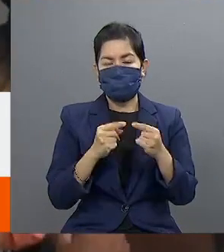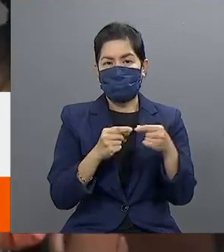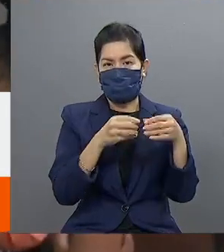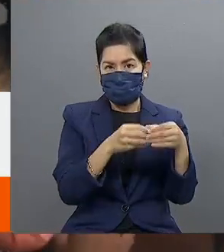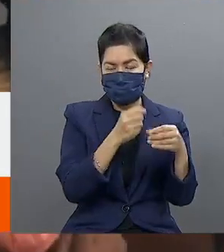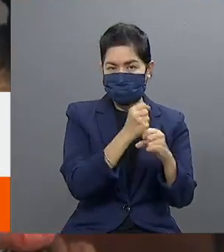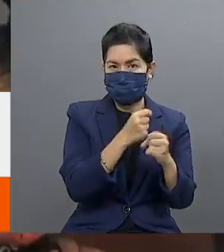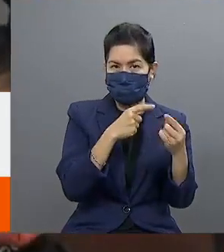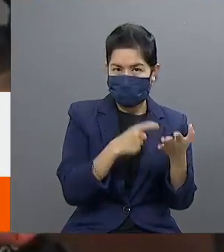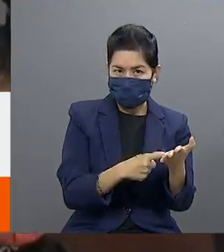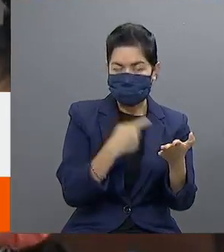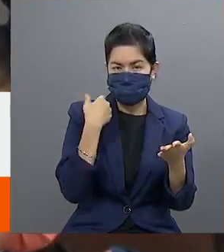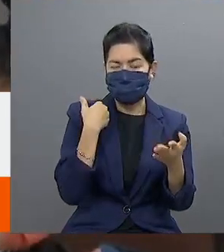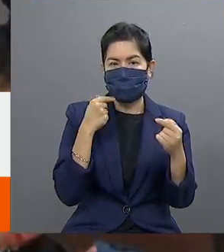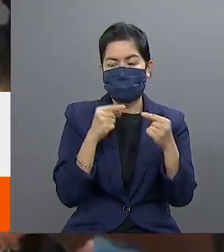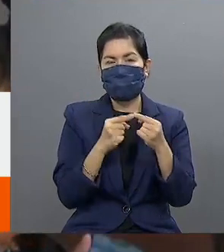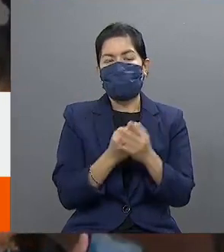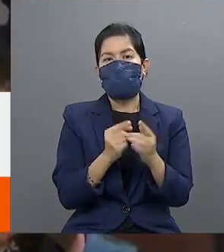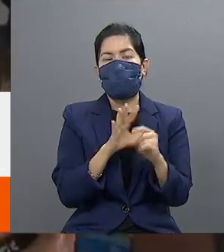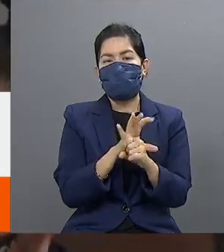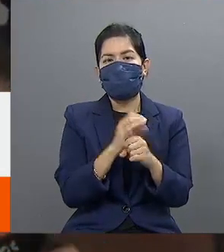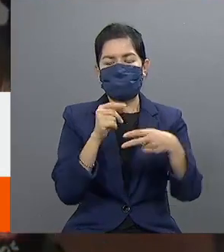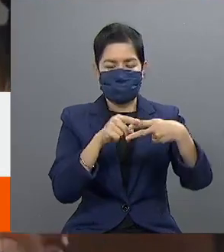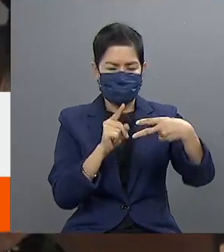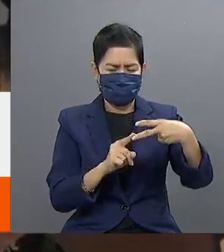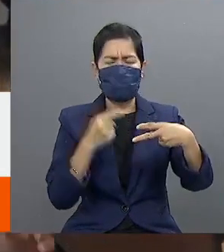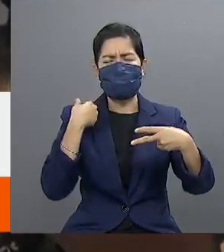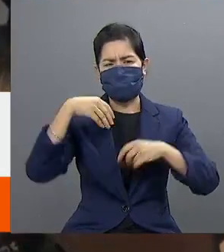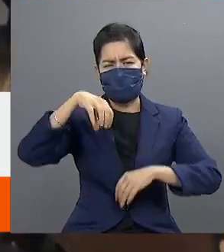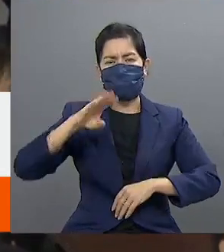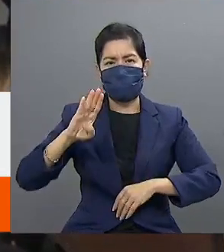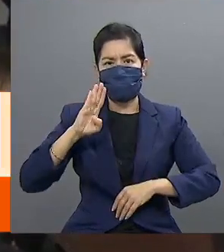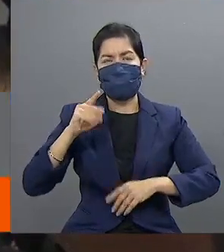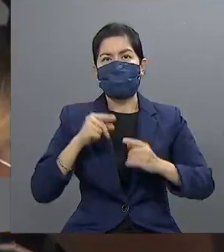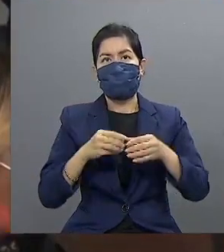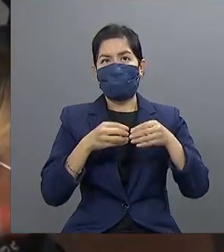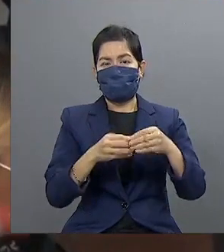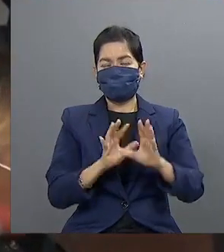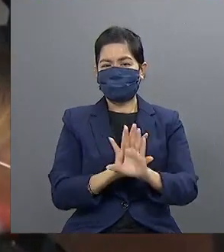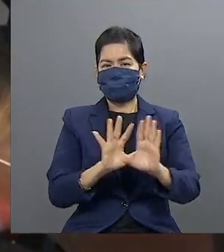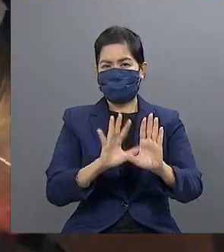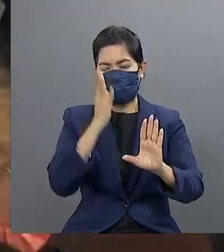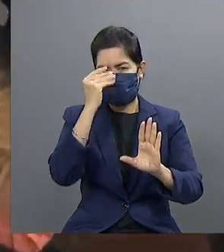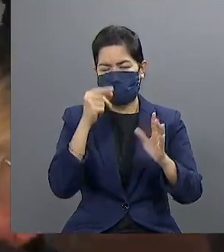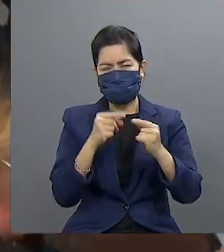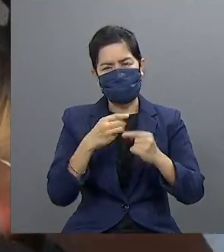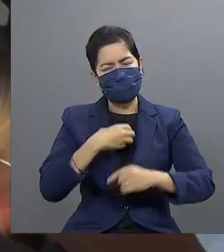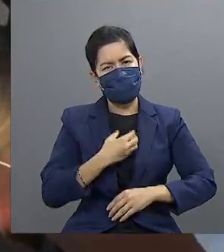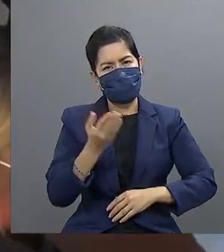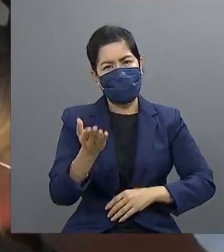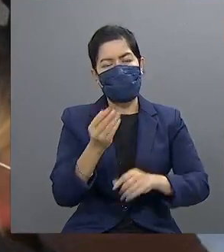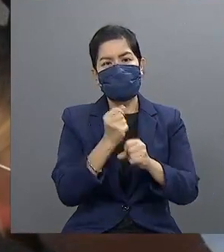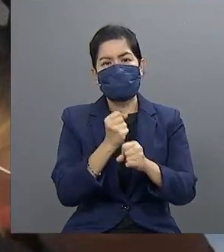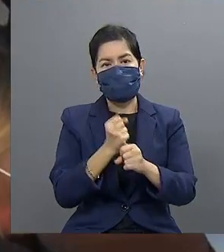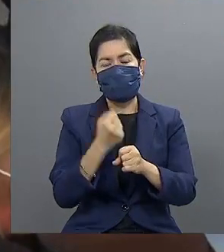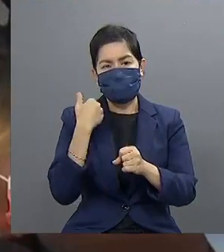และไทยประกันภัยมีการปิดทางเข้าออกสำนักงานนะคะเพื่อกดดันให้เจ้าหน้าที่ออกมาเร่งรัดการจ่ายเงินเยียวยาค่า